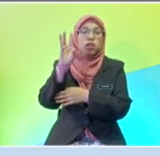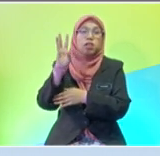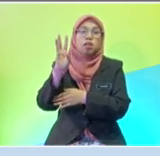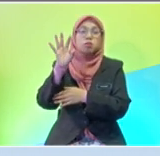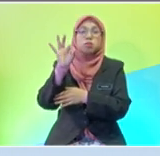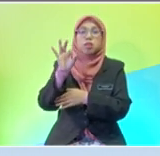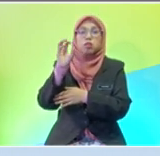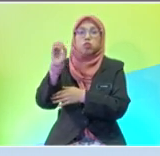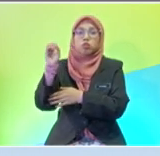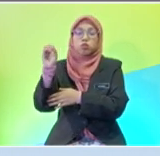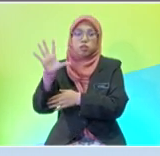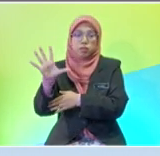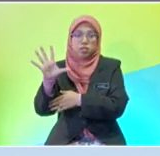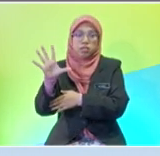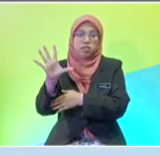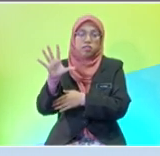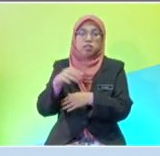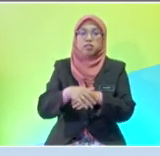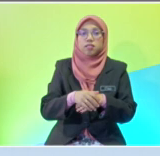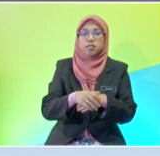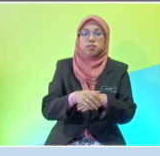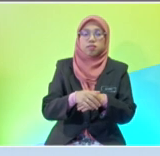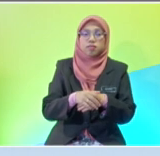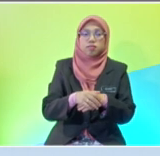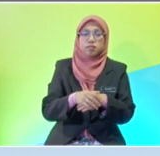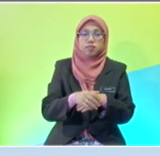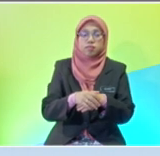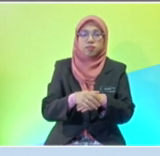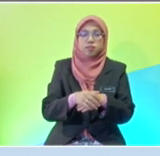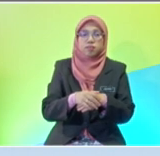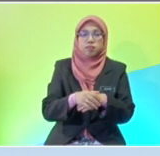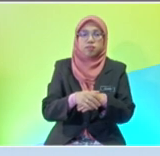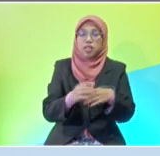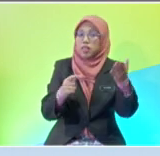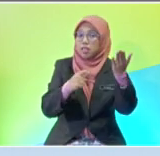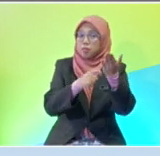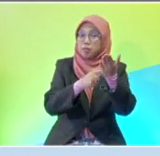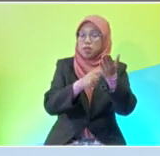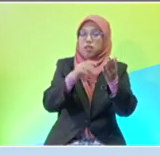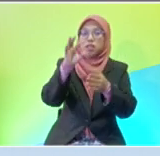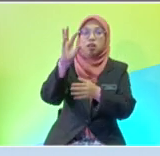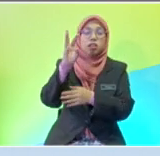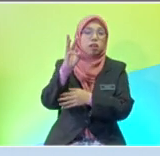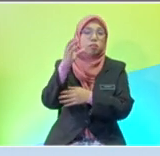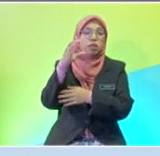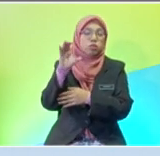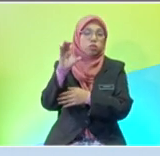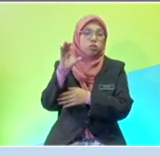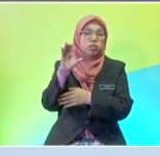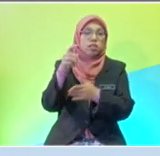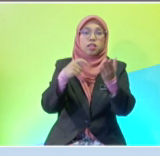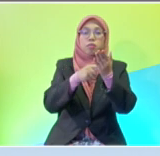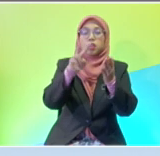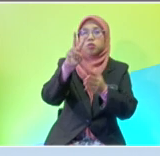169005 ataupun 169005 + 600 + 210